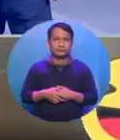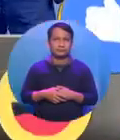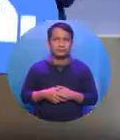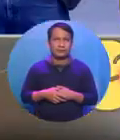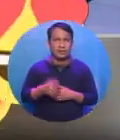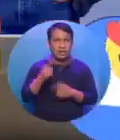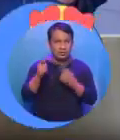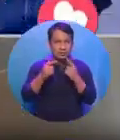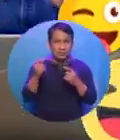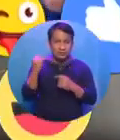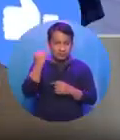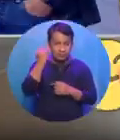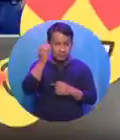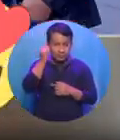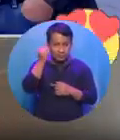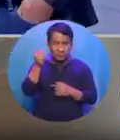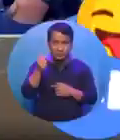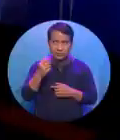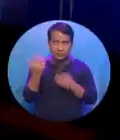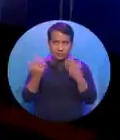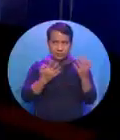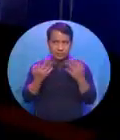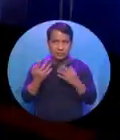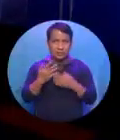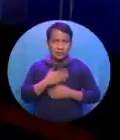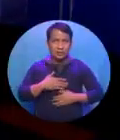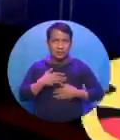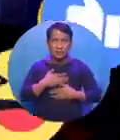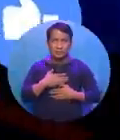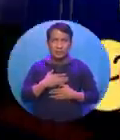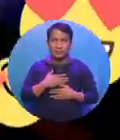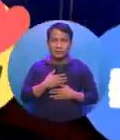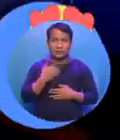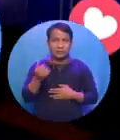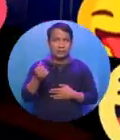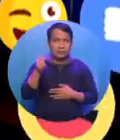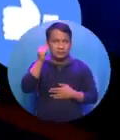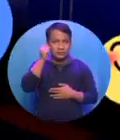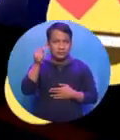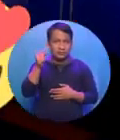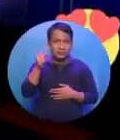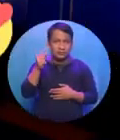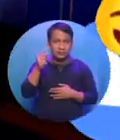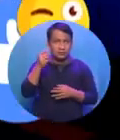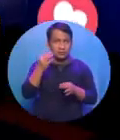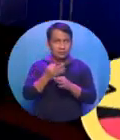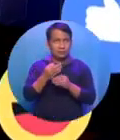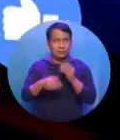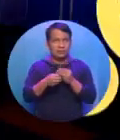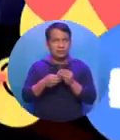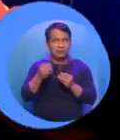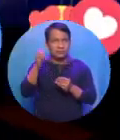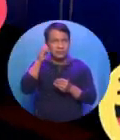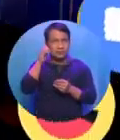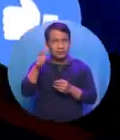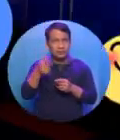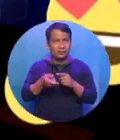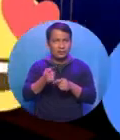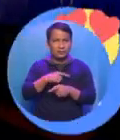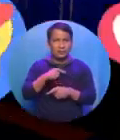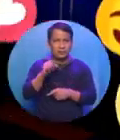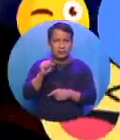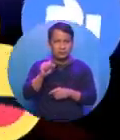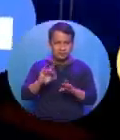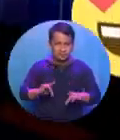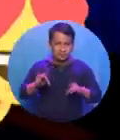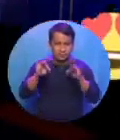Joy Salvador at Jeff Fernando. Happy birthday! Shout out din sa ating loyal viewers, sila Ermelita Usan from Sydney,